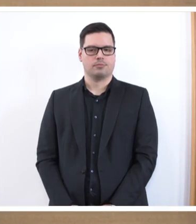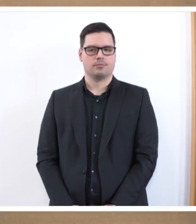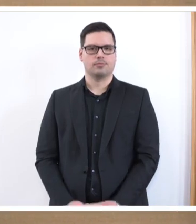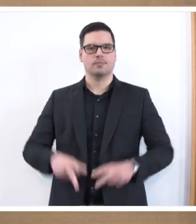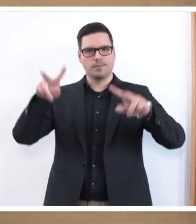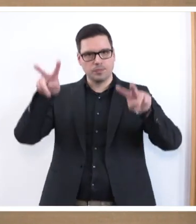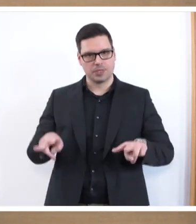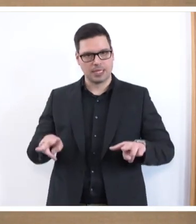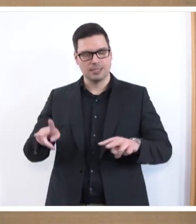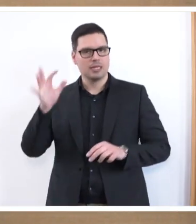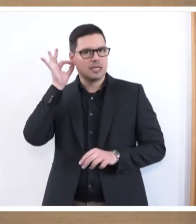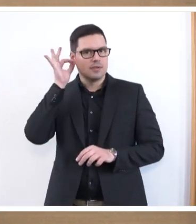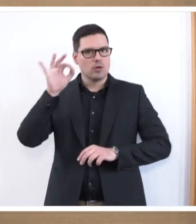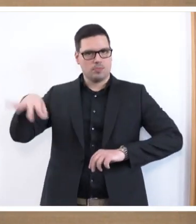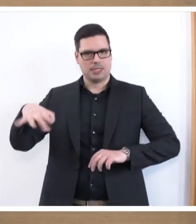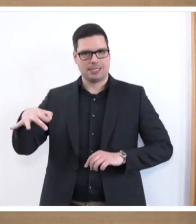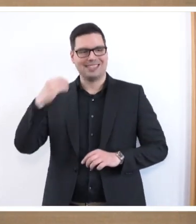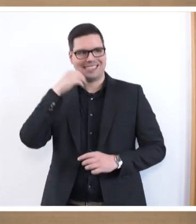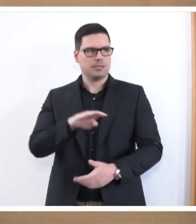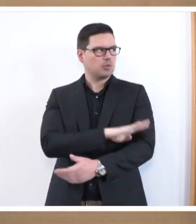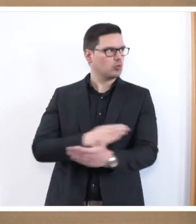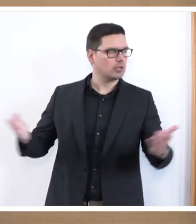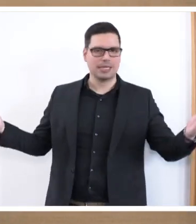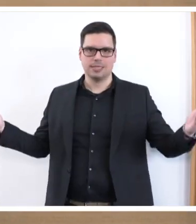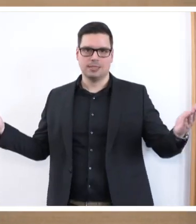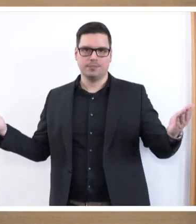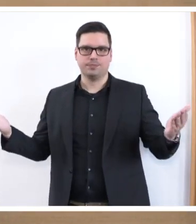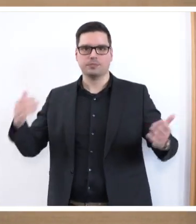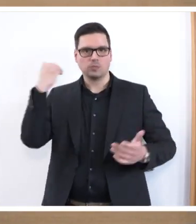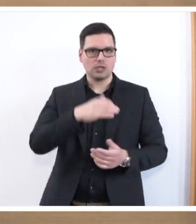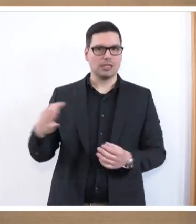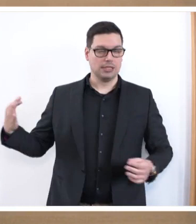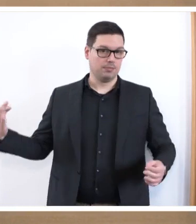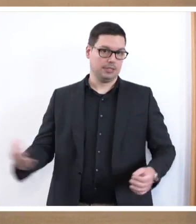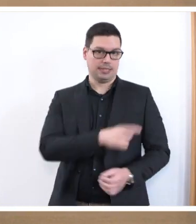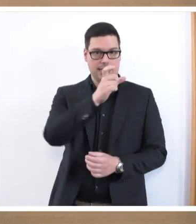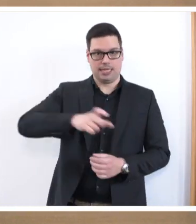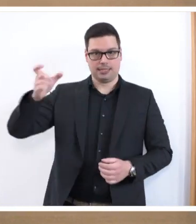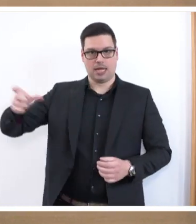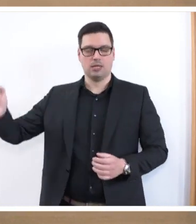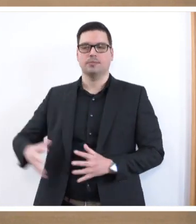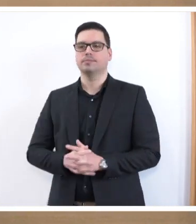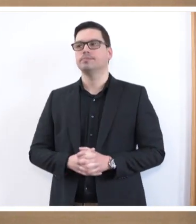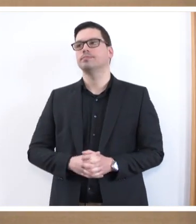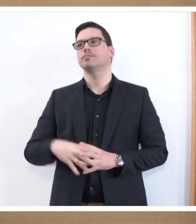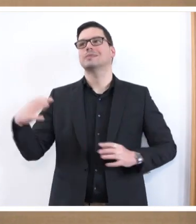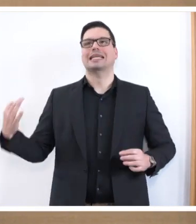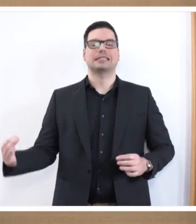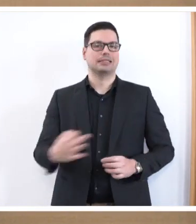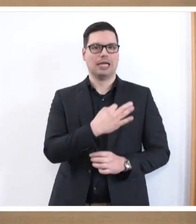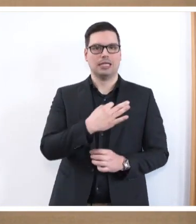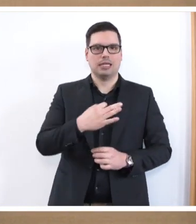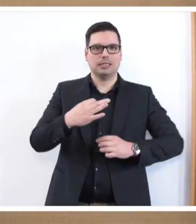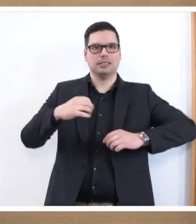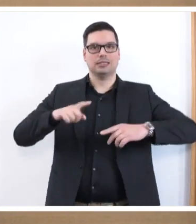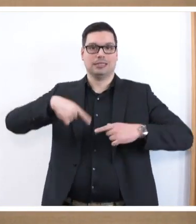Sehr geehrte Frau Präsidentin, liebe Kolleginnen und Kollegen, liebe Saarländerinnen und Saarländer. Das Saarland hat demnächst die